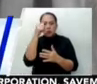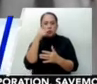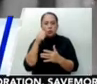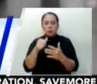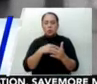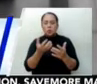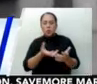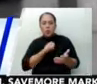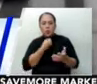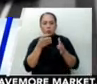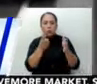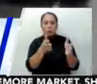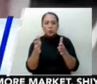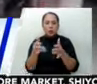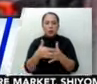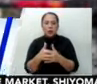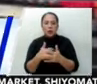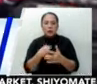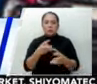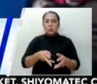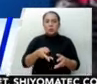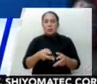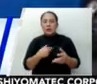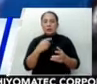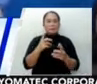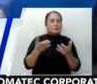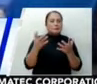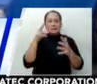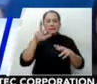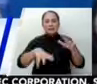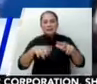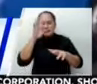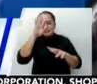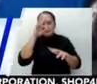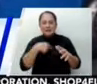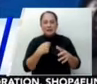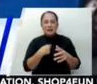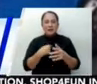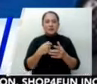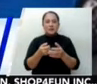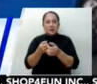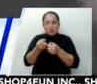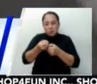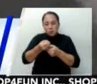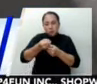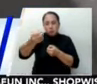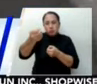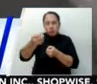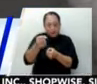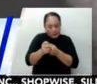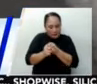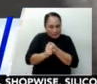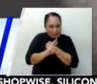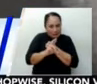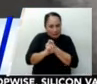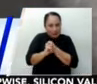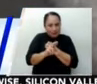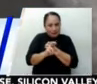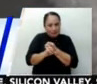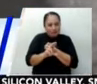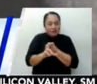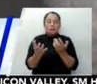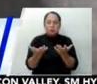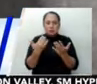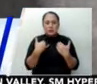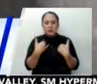may tawag ng kalikasan. Minsan kahit payong lang ang panakip sa gilid ng daan ay pwede na. Ang problemang o ang bahang pinroblema ng